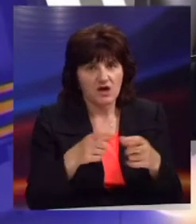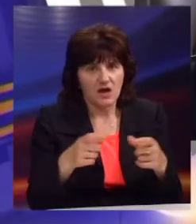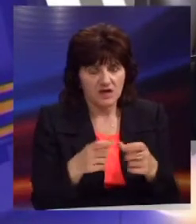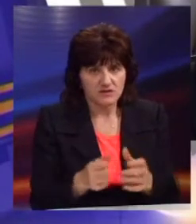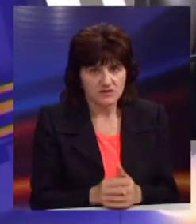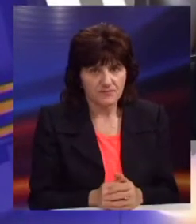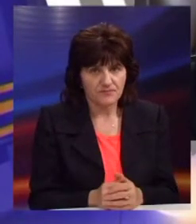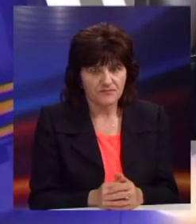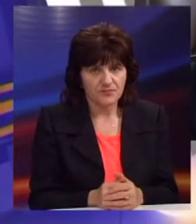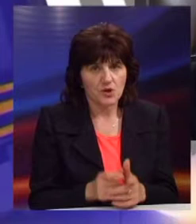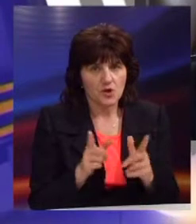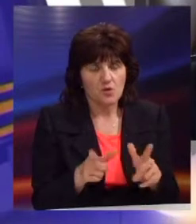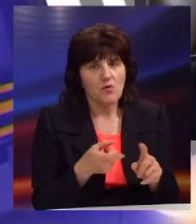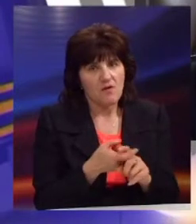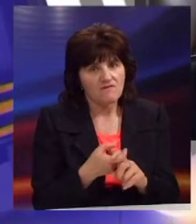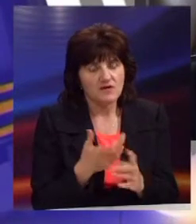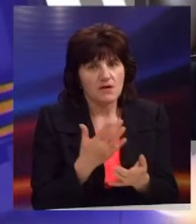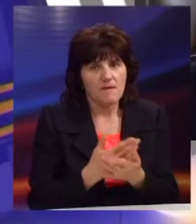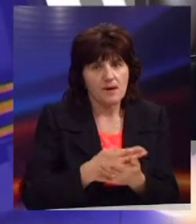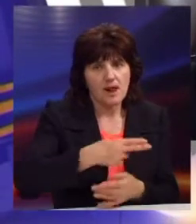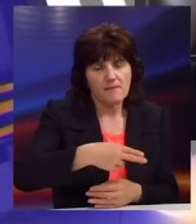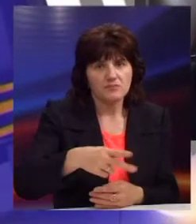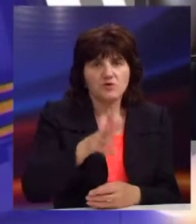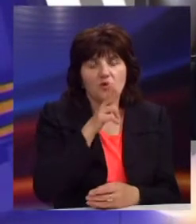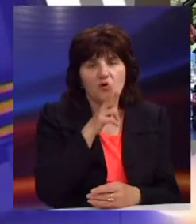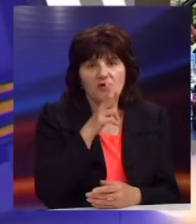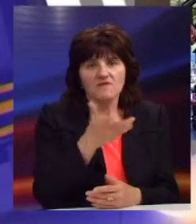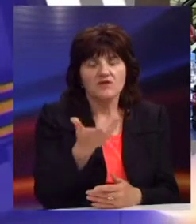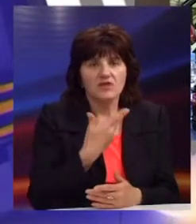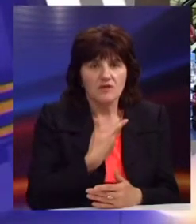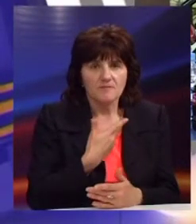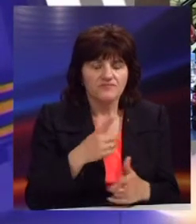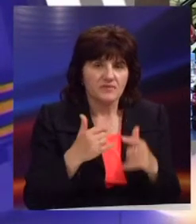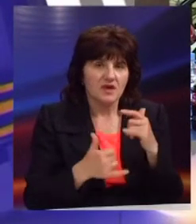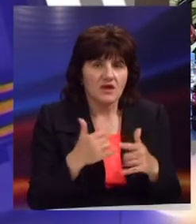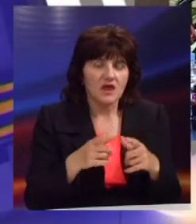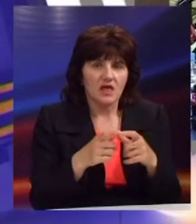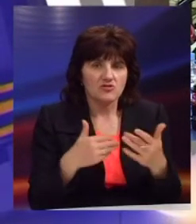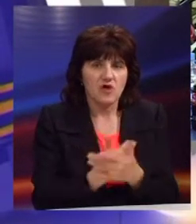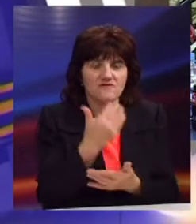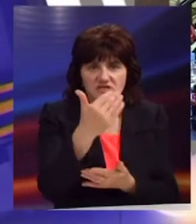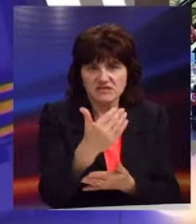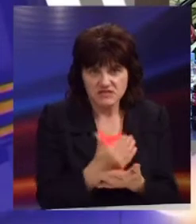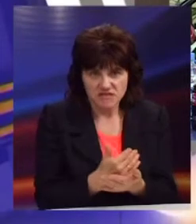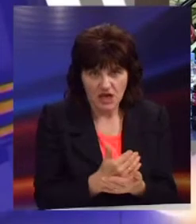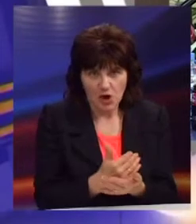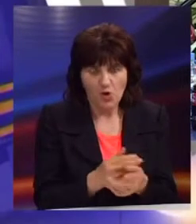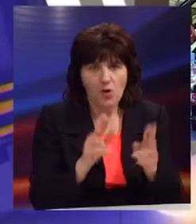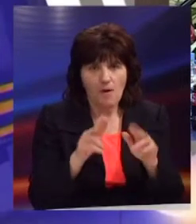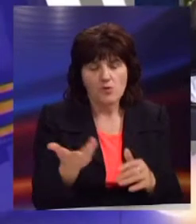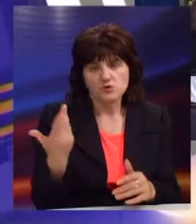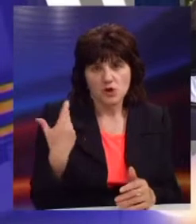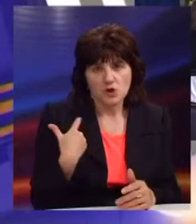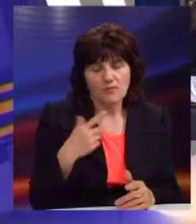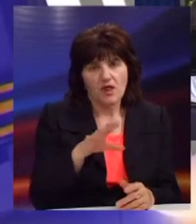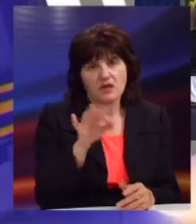U okviru akcije bilo je organizovano i potpisivanje zahtjeva za dobijanje donorskih kartica koje se po novim zakonskim odredbama mogu dobiti kod